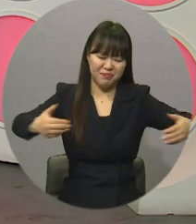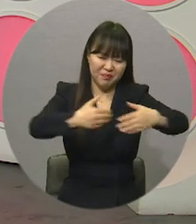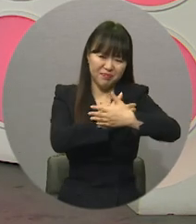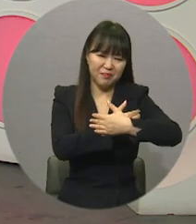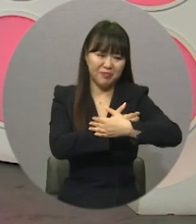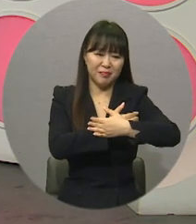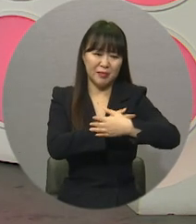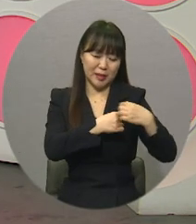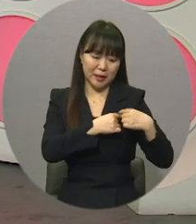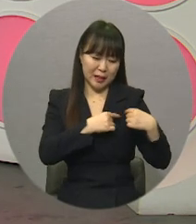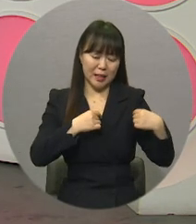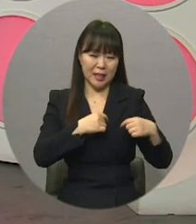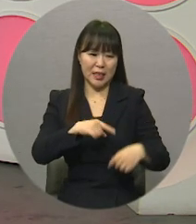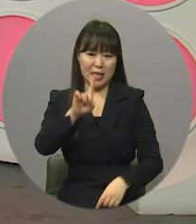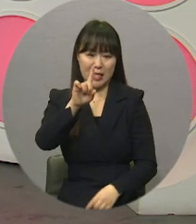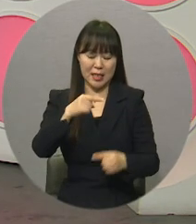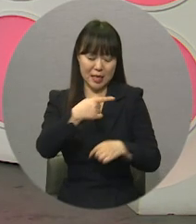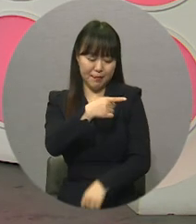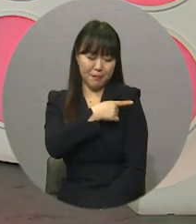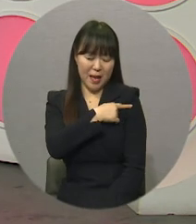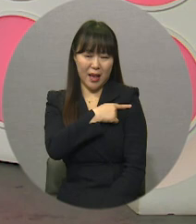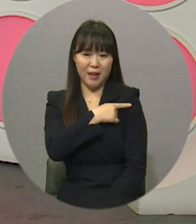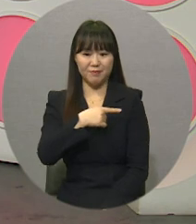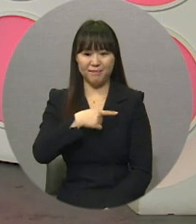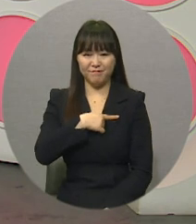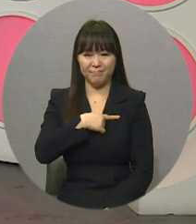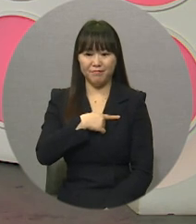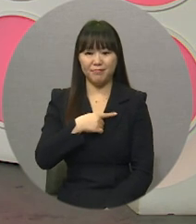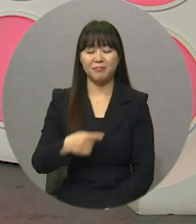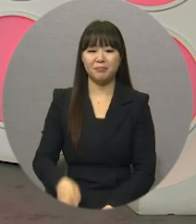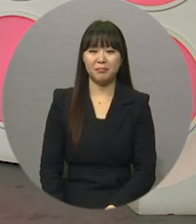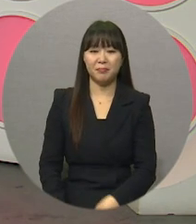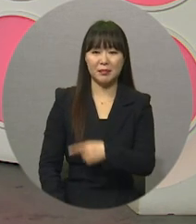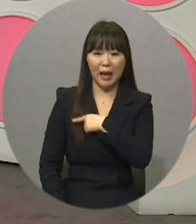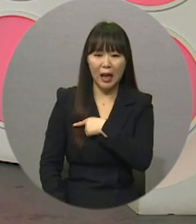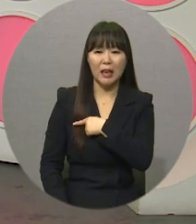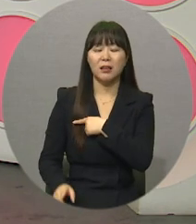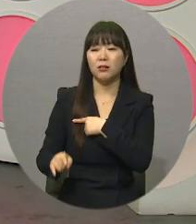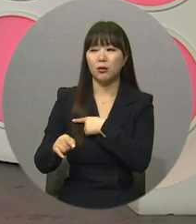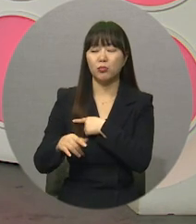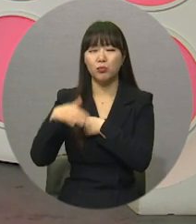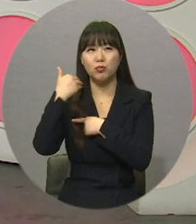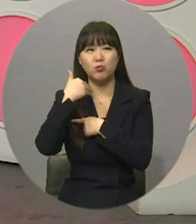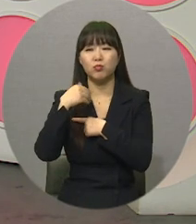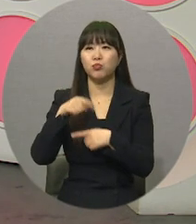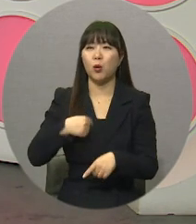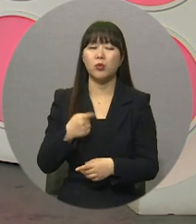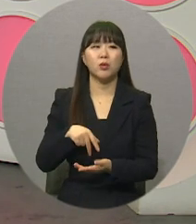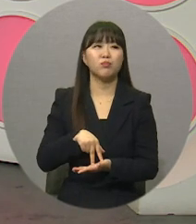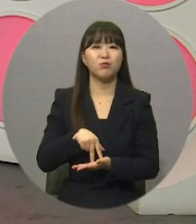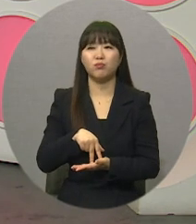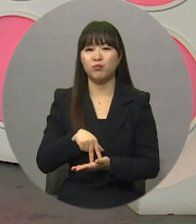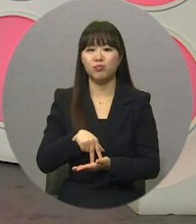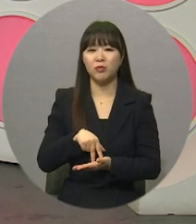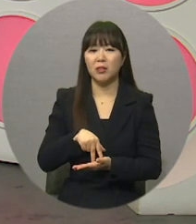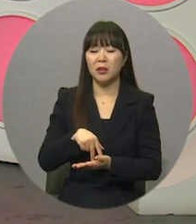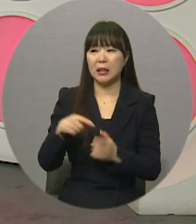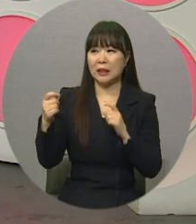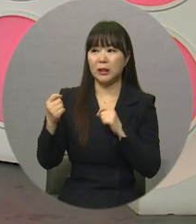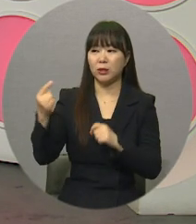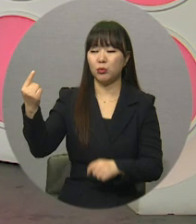가슴에 약장을 붙여줬습니다. 저는 홀로 서서 누군가 다가와 주길 간절히